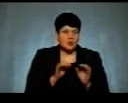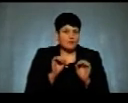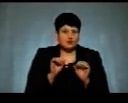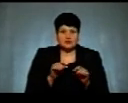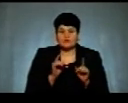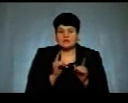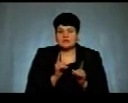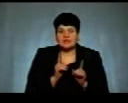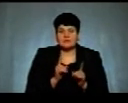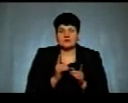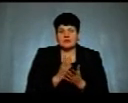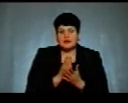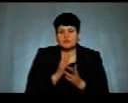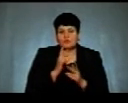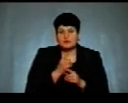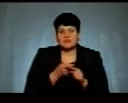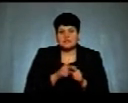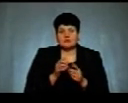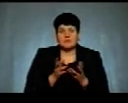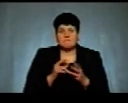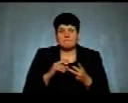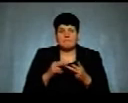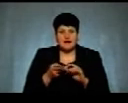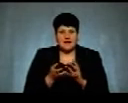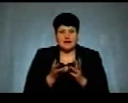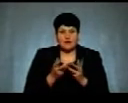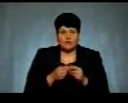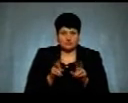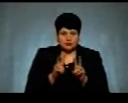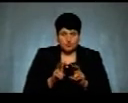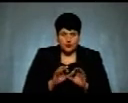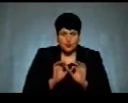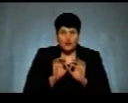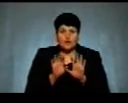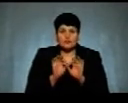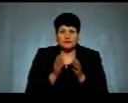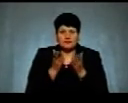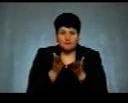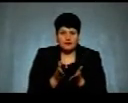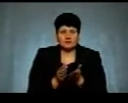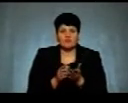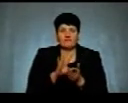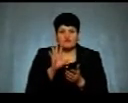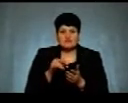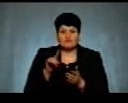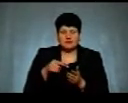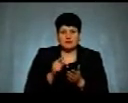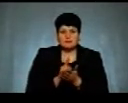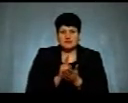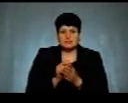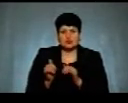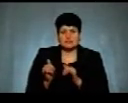навіть при наявності помилки це все буде перераховано, буде вам розтлумачено і доведено всі вимоги щодо